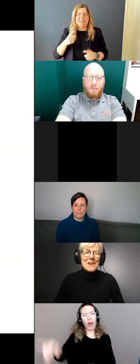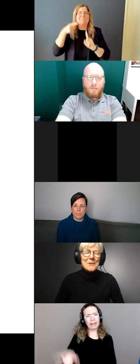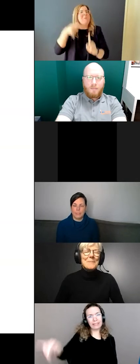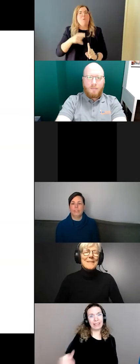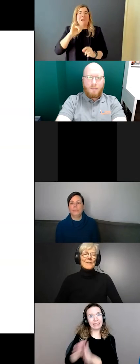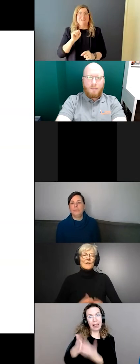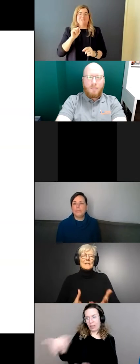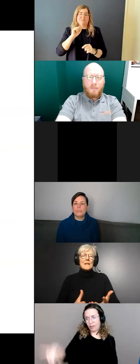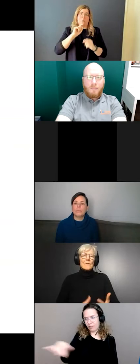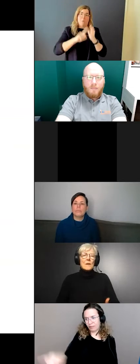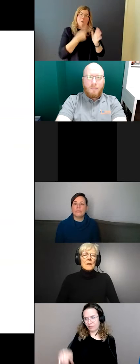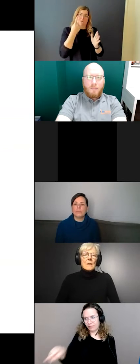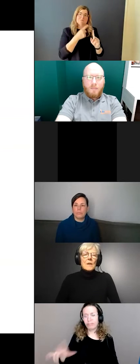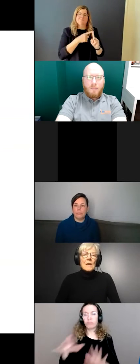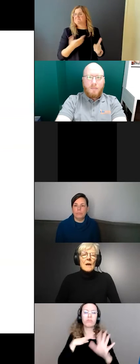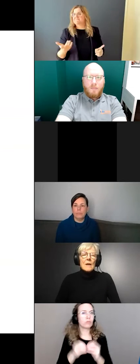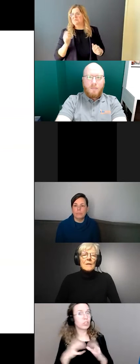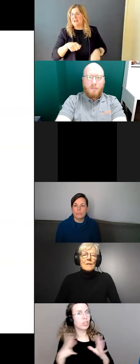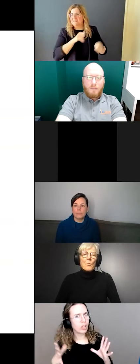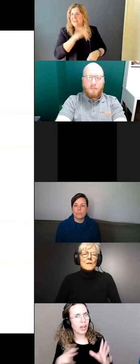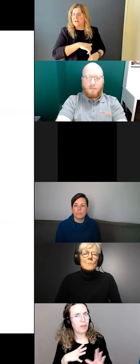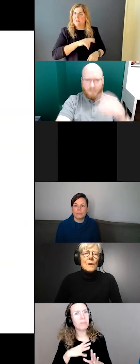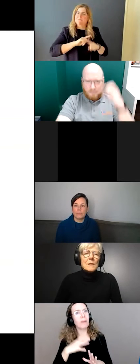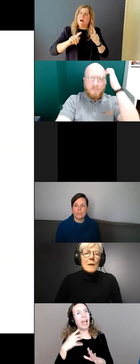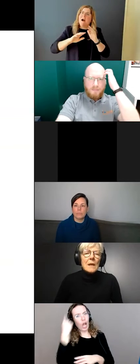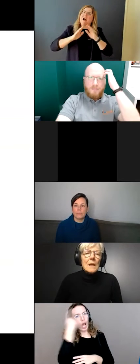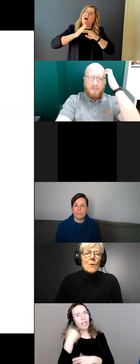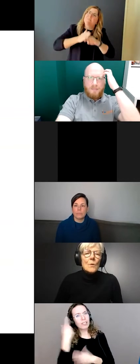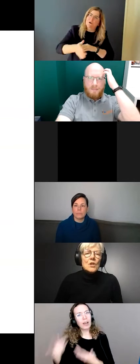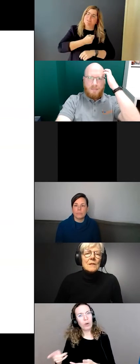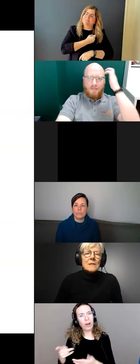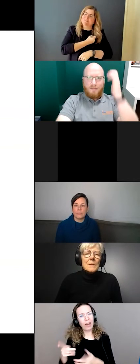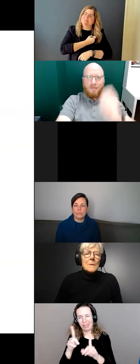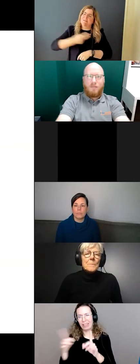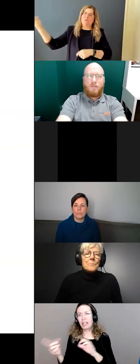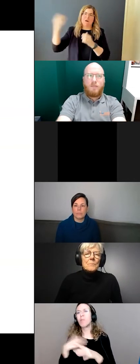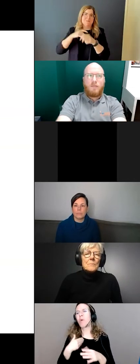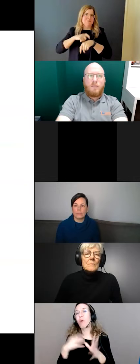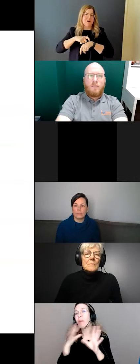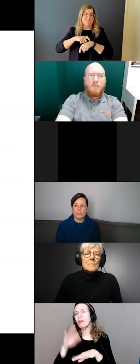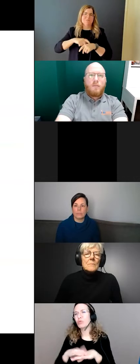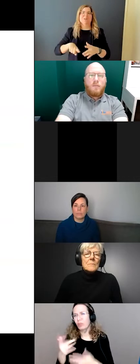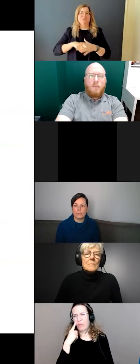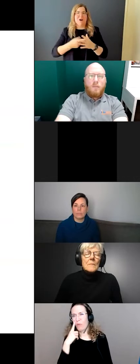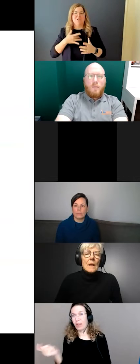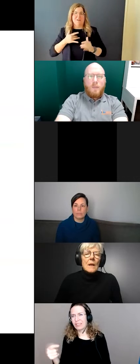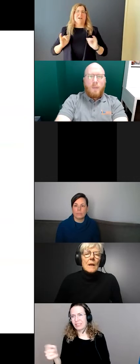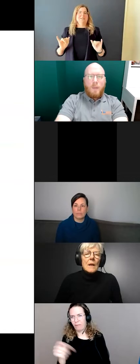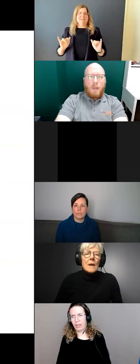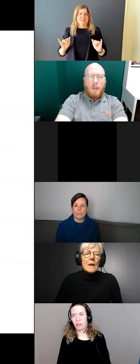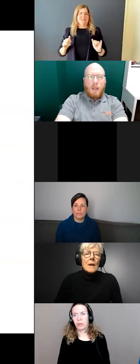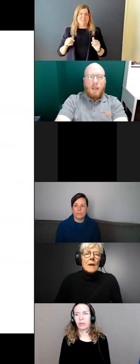heures même, 4 heures, ou un mois, et certainement, j'exagère, mais ça vous donne une idée un peu de le point que j'essaie